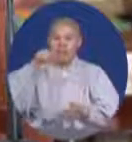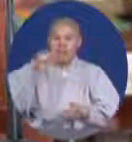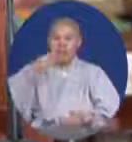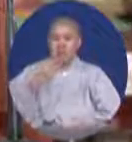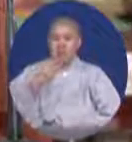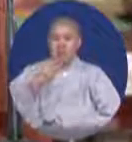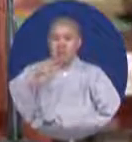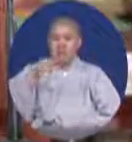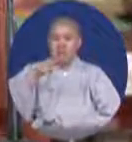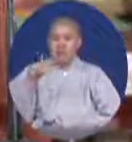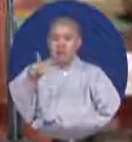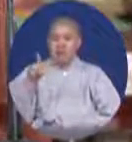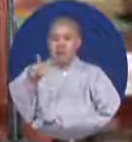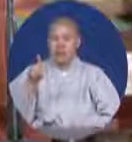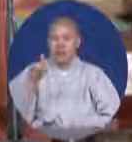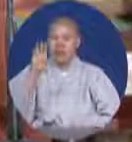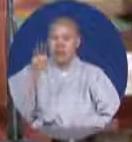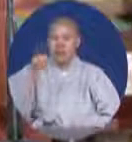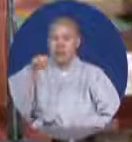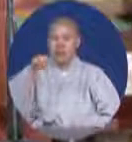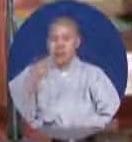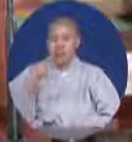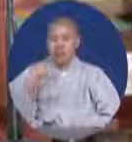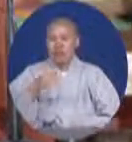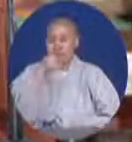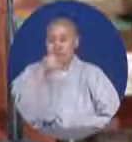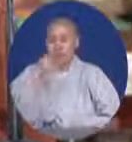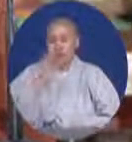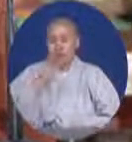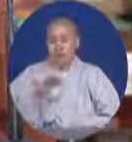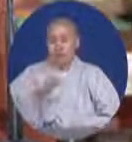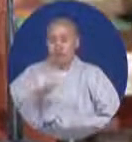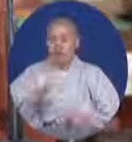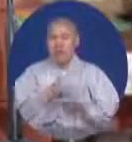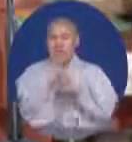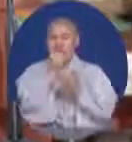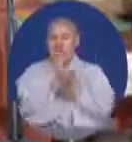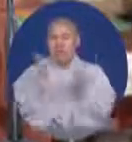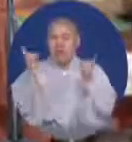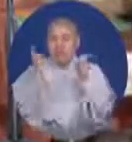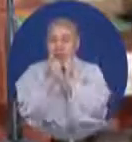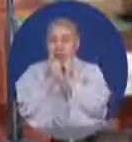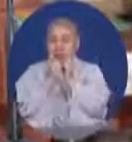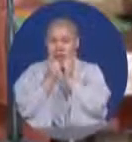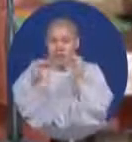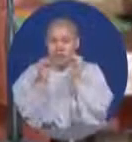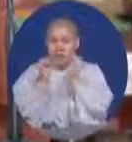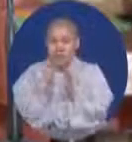부처님이 계셨다. 그래, 불사불. 근데 그 부처님을 뵙는 순간에